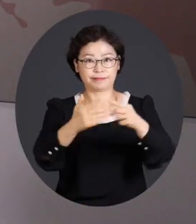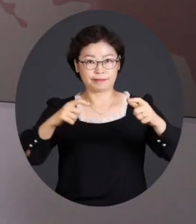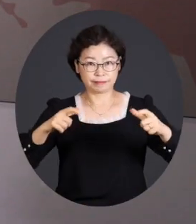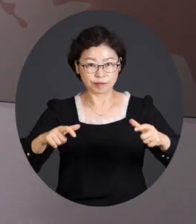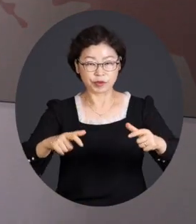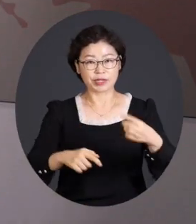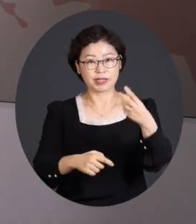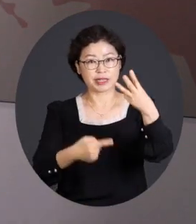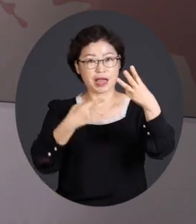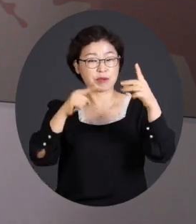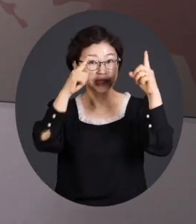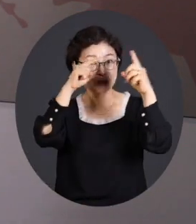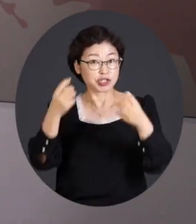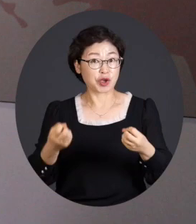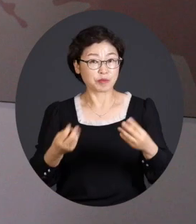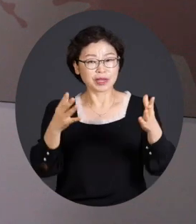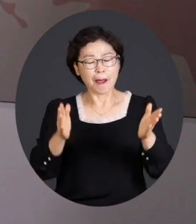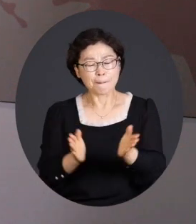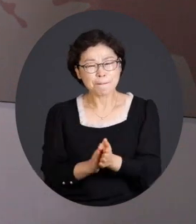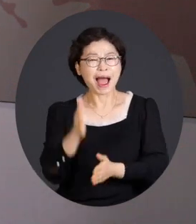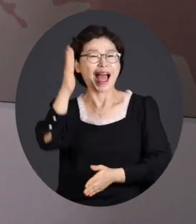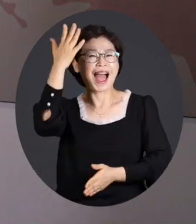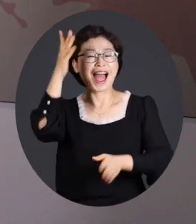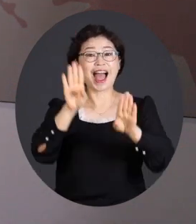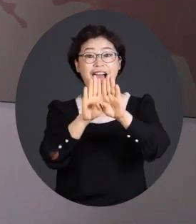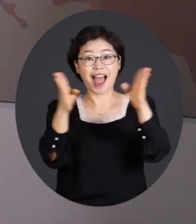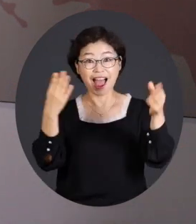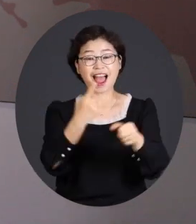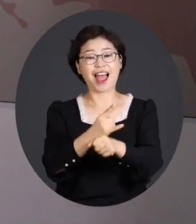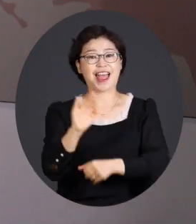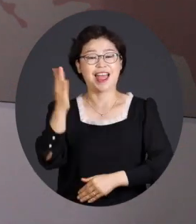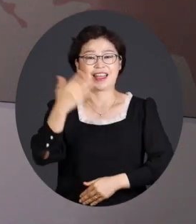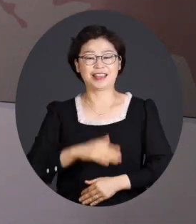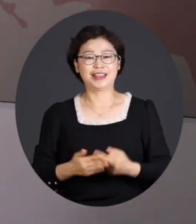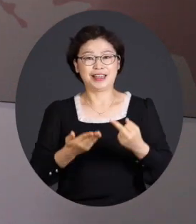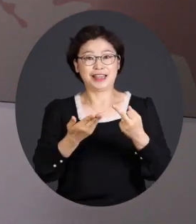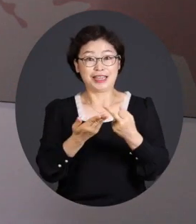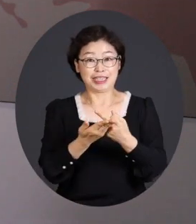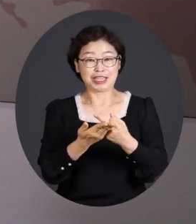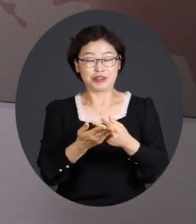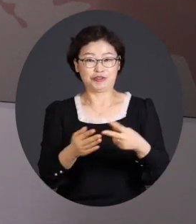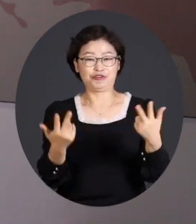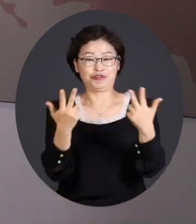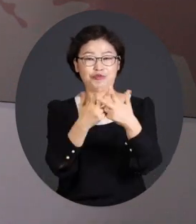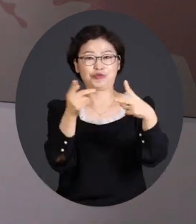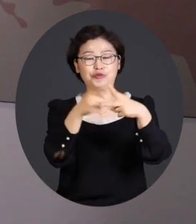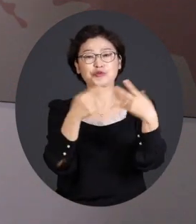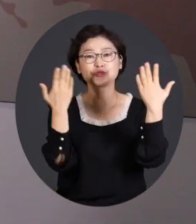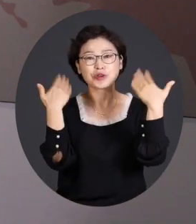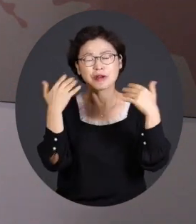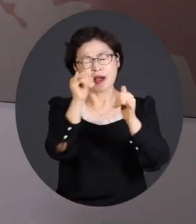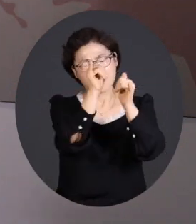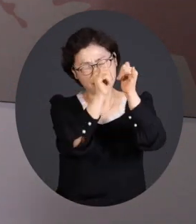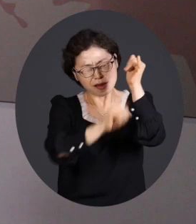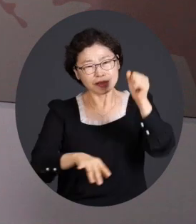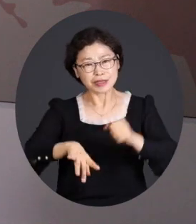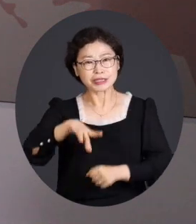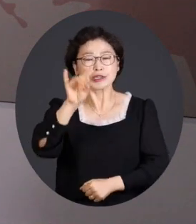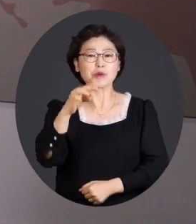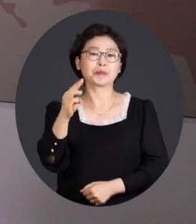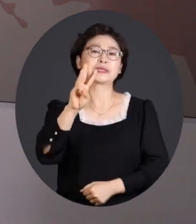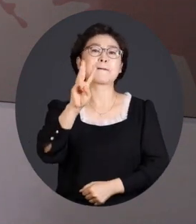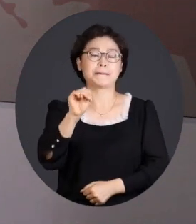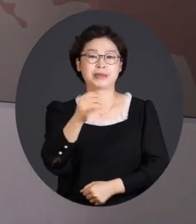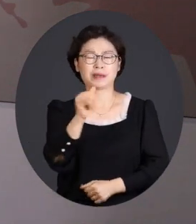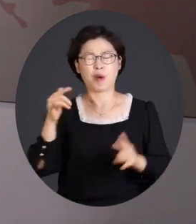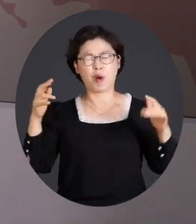제주에서도 3.1절 기념식이 성대하게 펼쳐지는데요. 이 제주 북국민학교에서 사상 유례없는 3만여